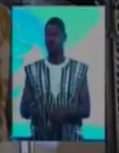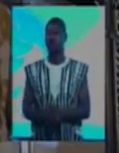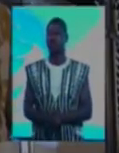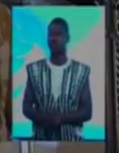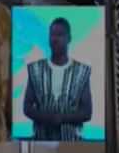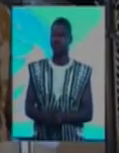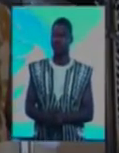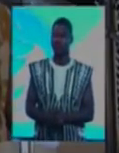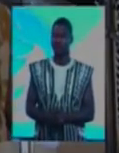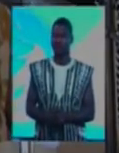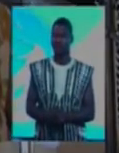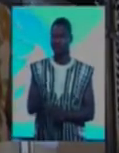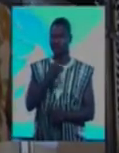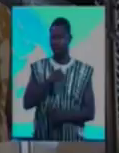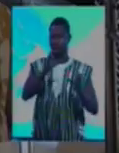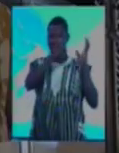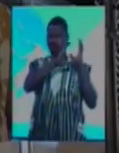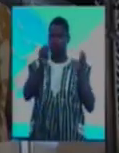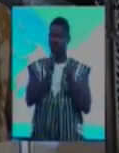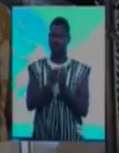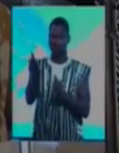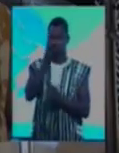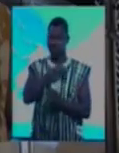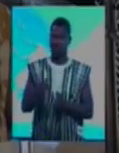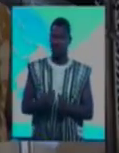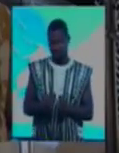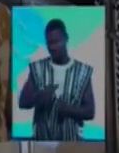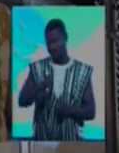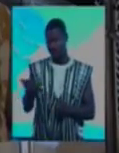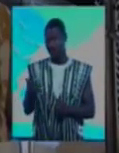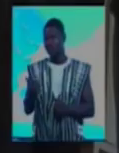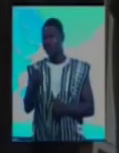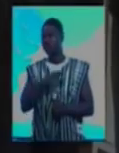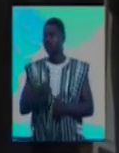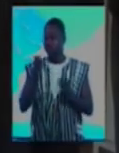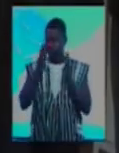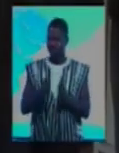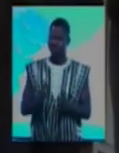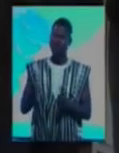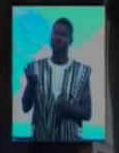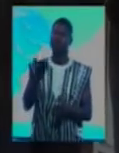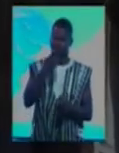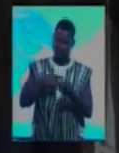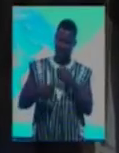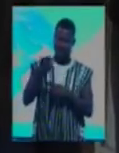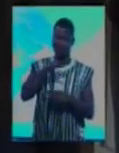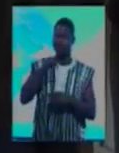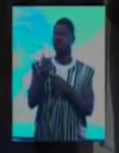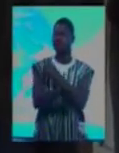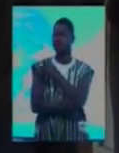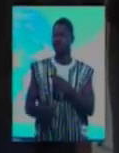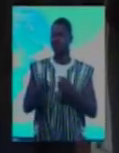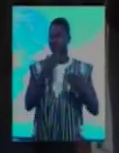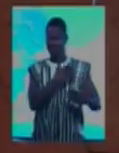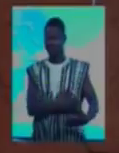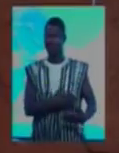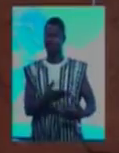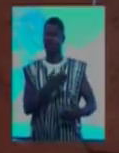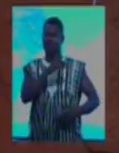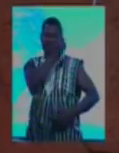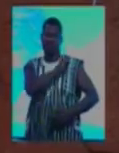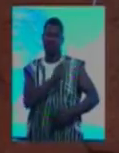est chargé en complicité d'un ressortissant d'un pays voisin, qu'est le Togo, de fabriquer les faux billets de